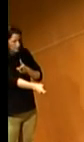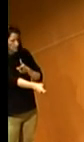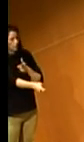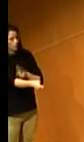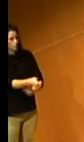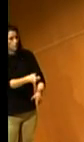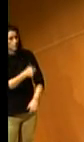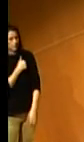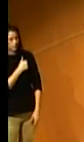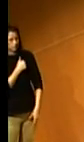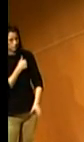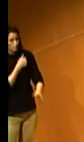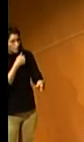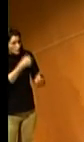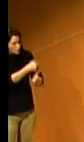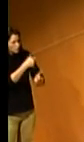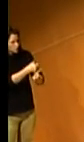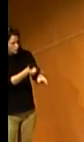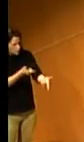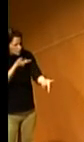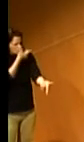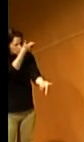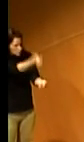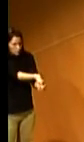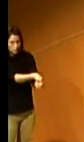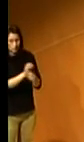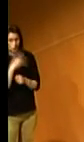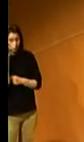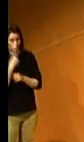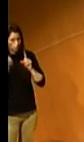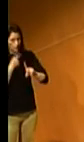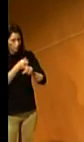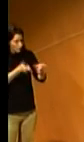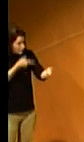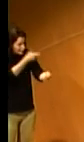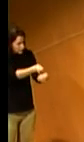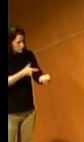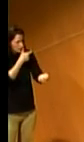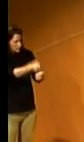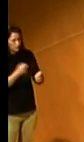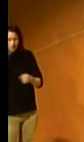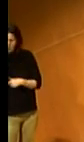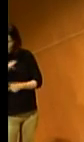l'adaptation permanente. Et vous communiquez cette nécessité d'adaptation aux enseignants ordinaires, on va dire.